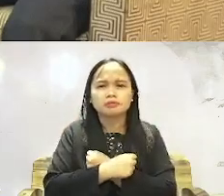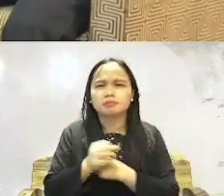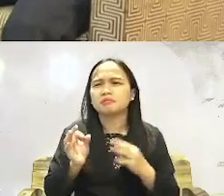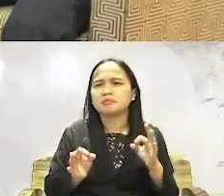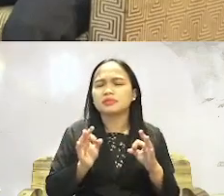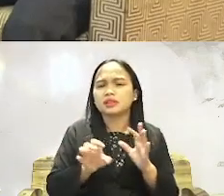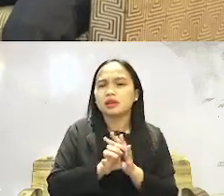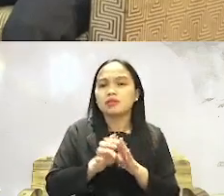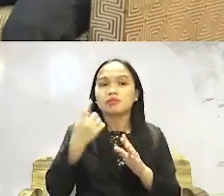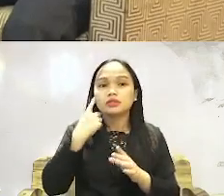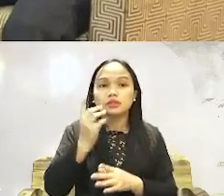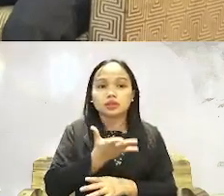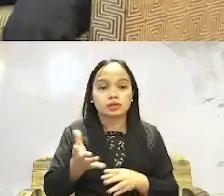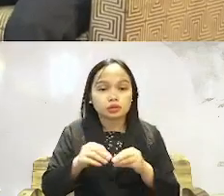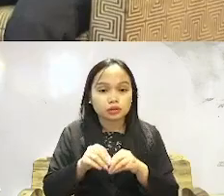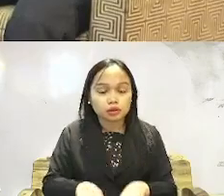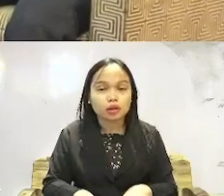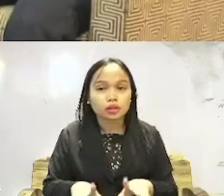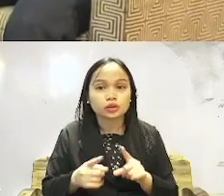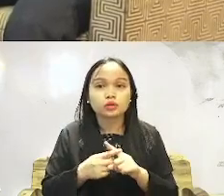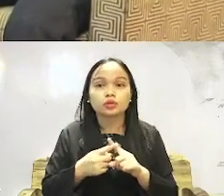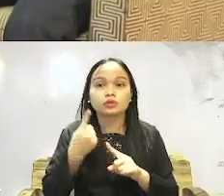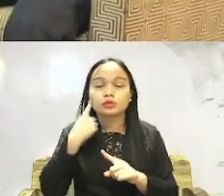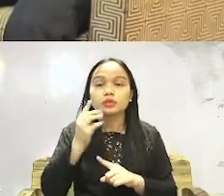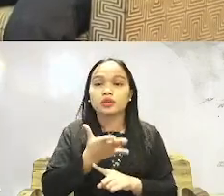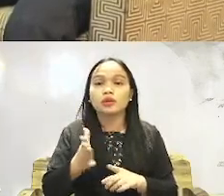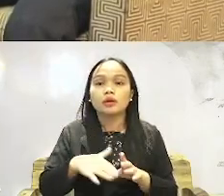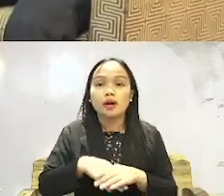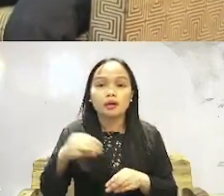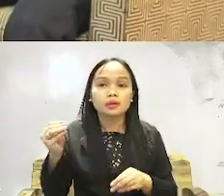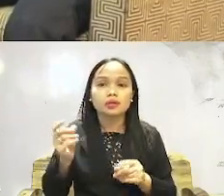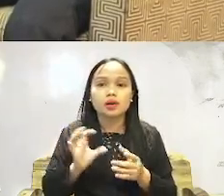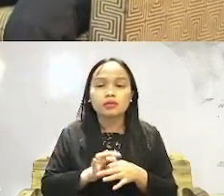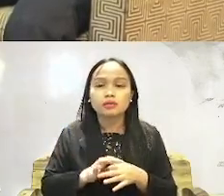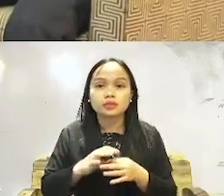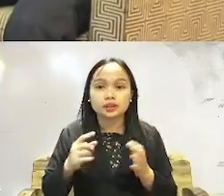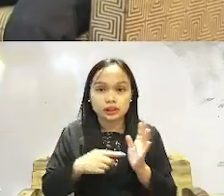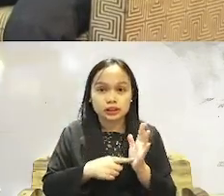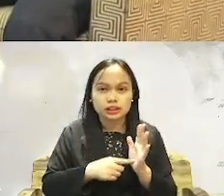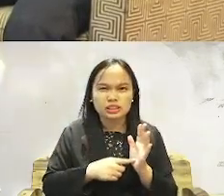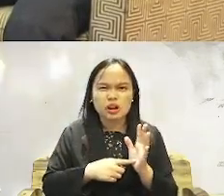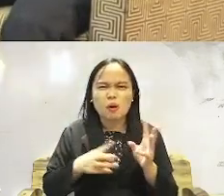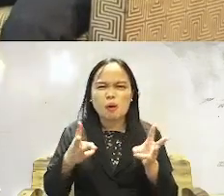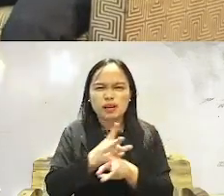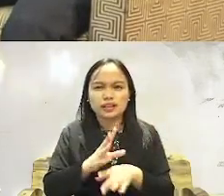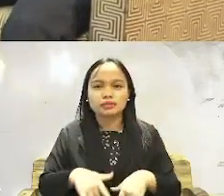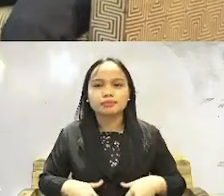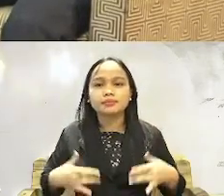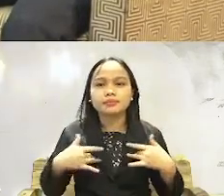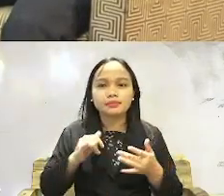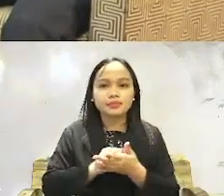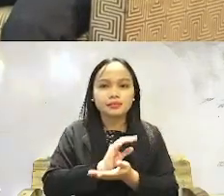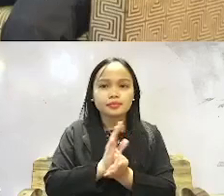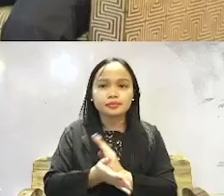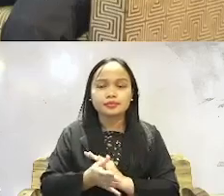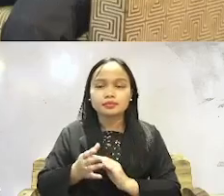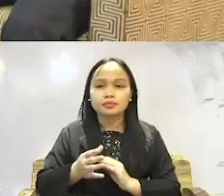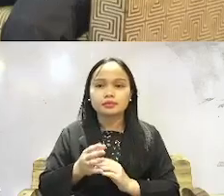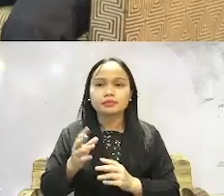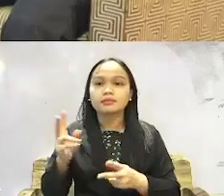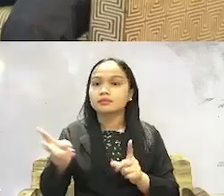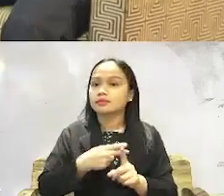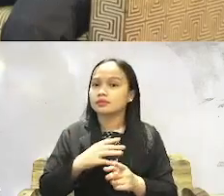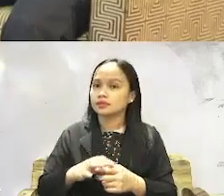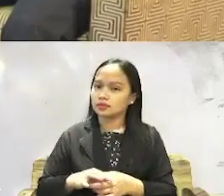Para mawala kayo, for you to be out of this misery ng pagiging biktima ng pagmamahal